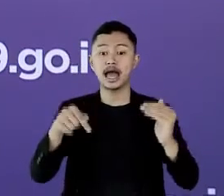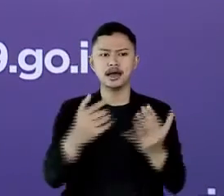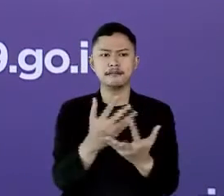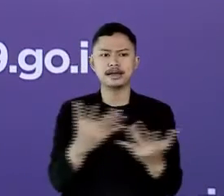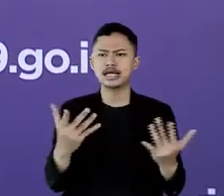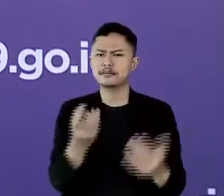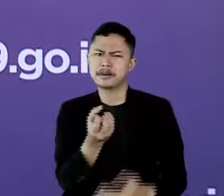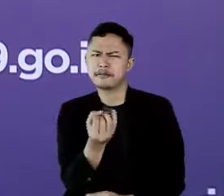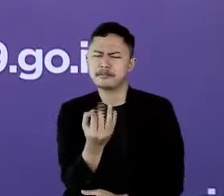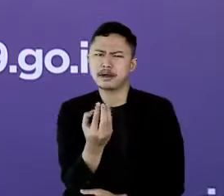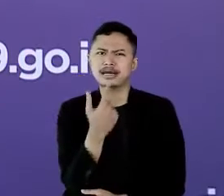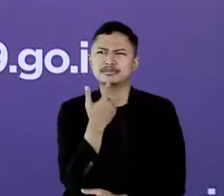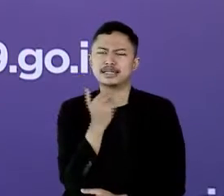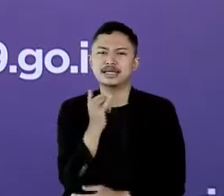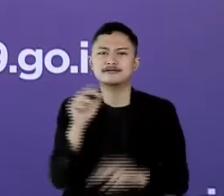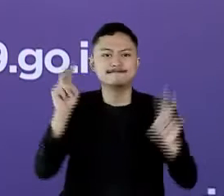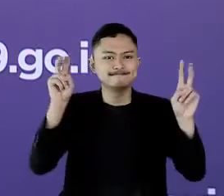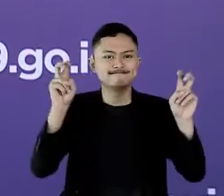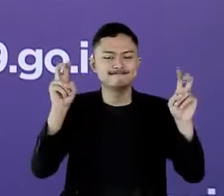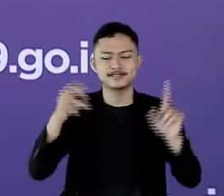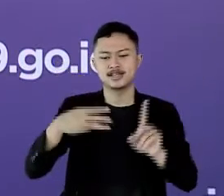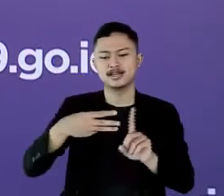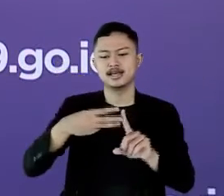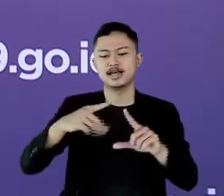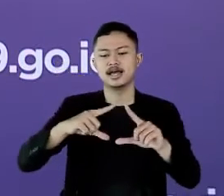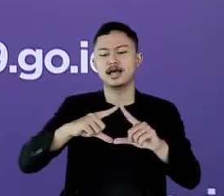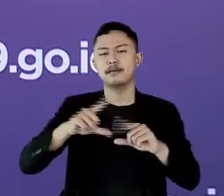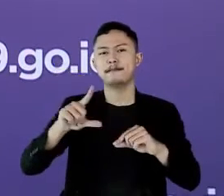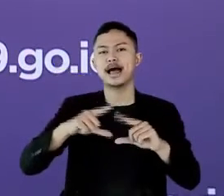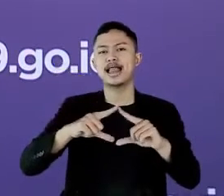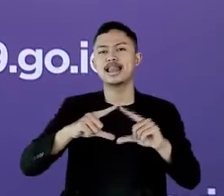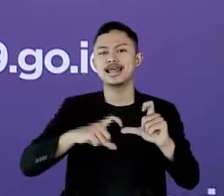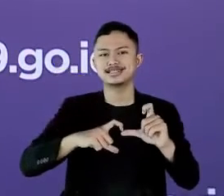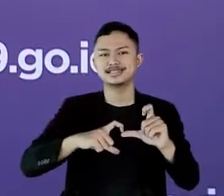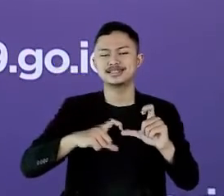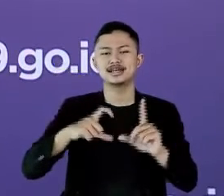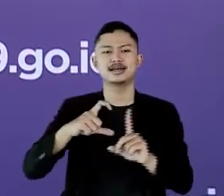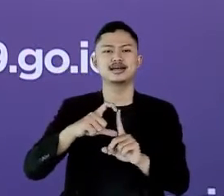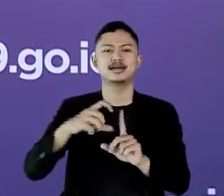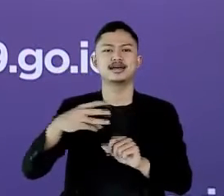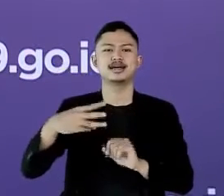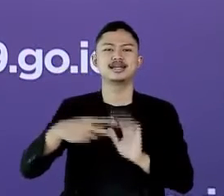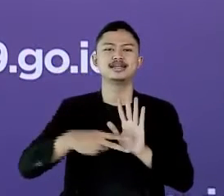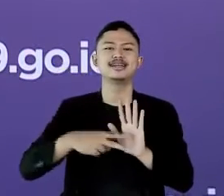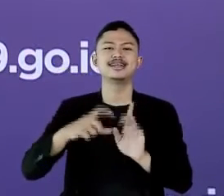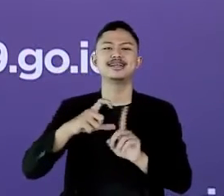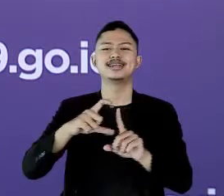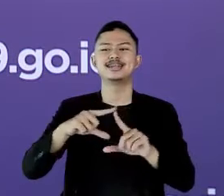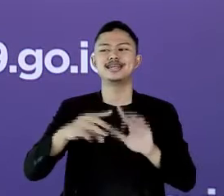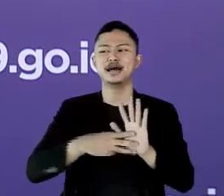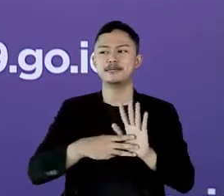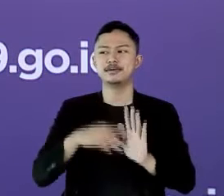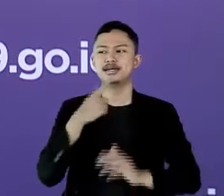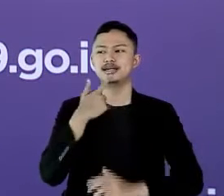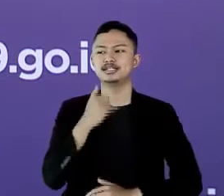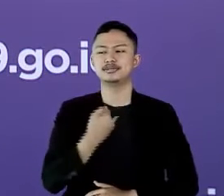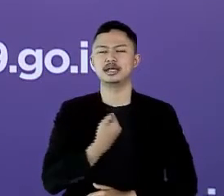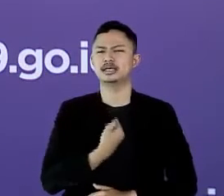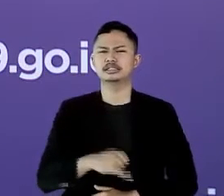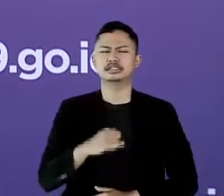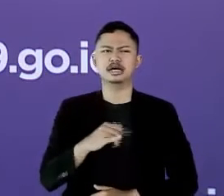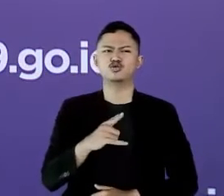Kita kenal beberapa waktu belakangan ada istilah revenge traveling, mulai traveling, ketemu dan kumpul-kumpul